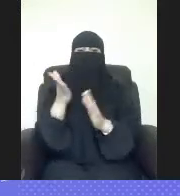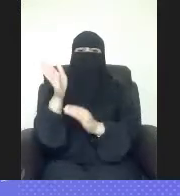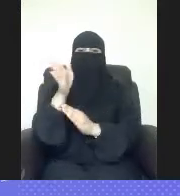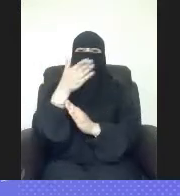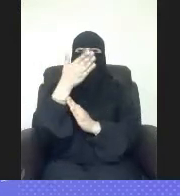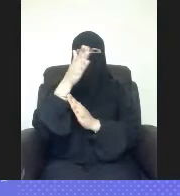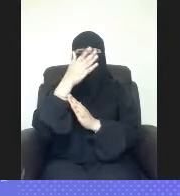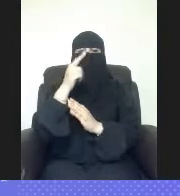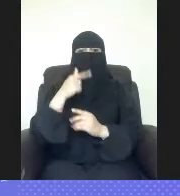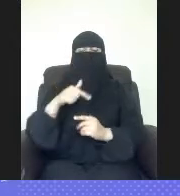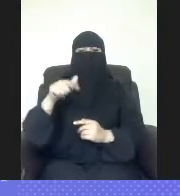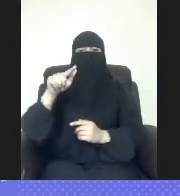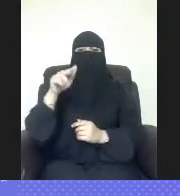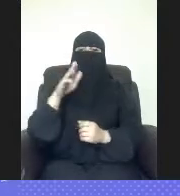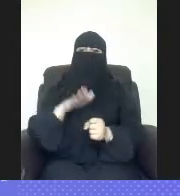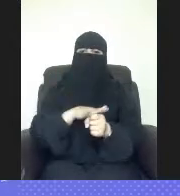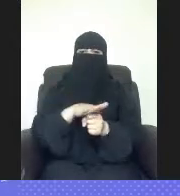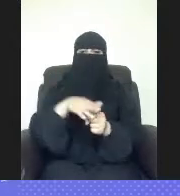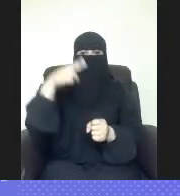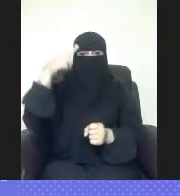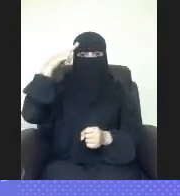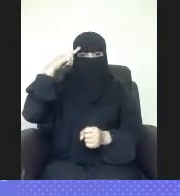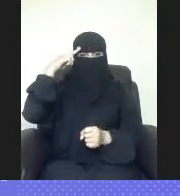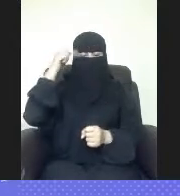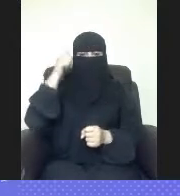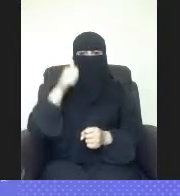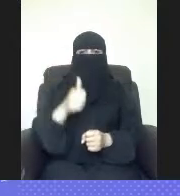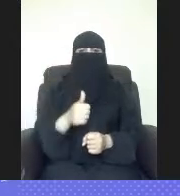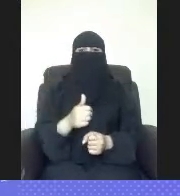علم هذا الوطن.